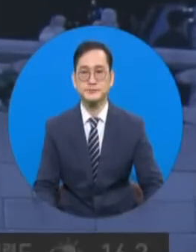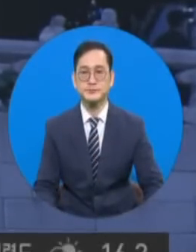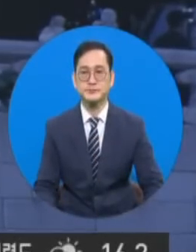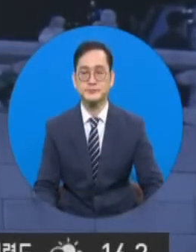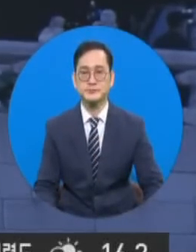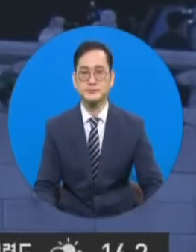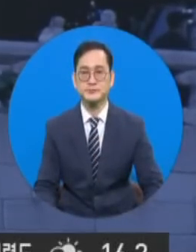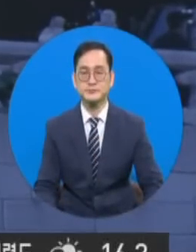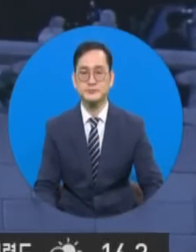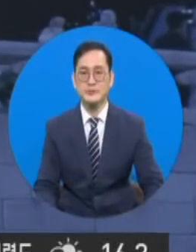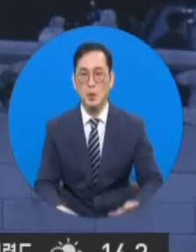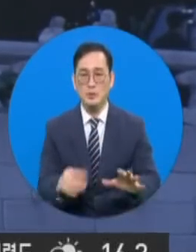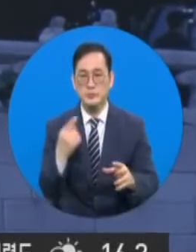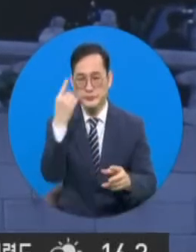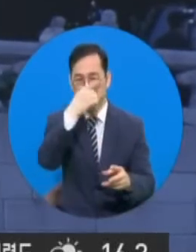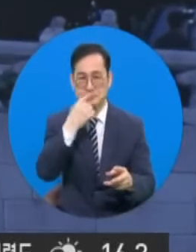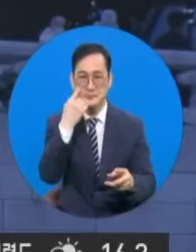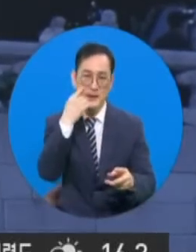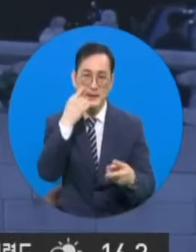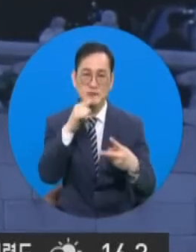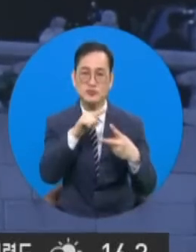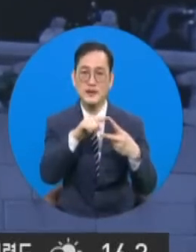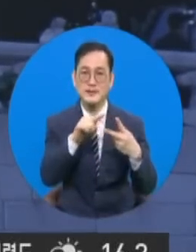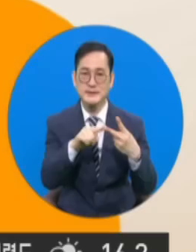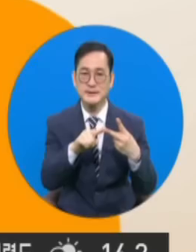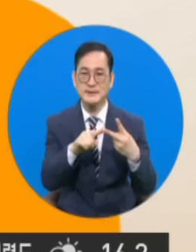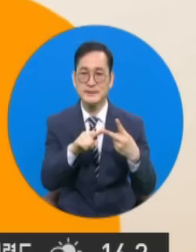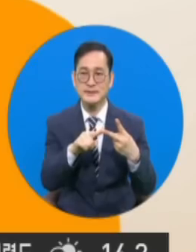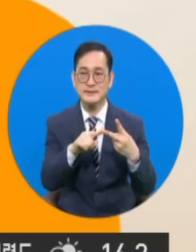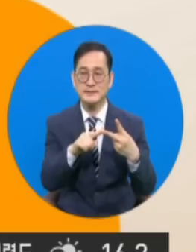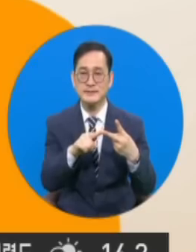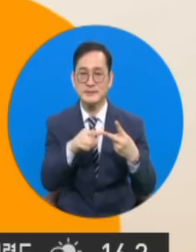가지 엄선했는데 어떤 소식이 준비되어 있을지 함께 보시죠